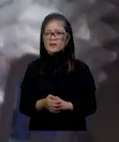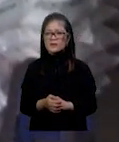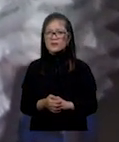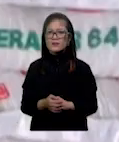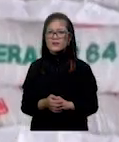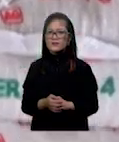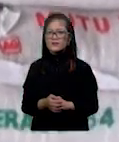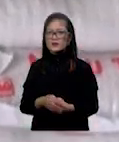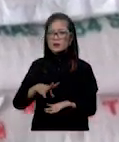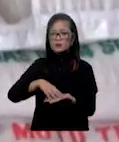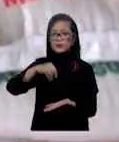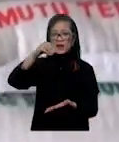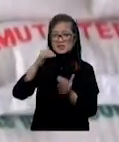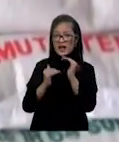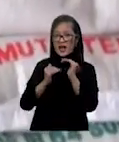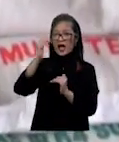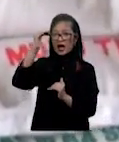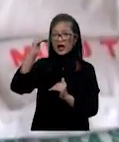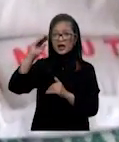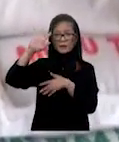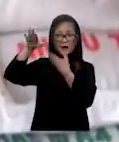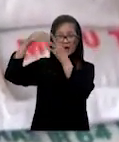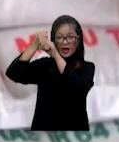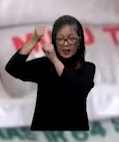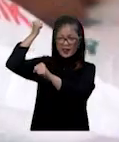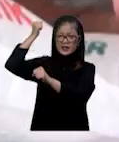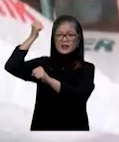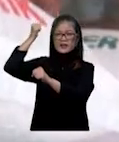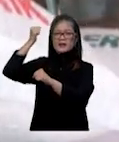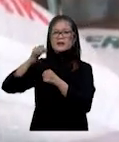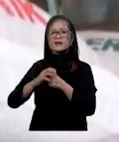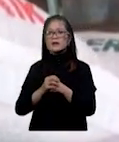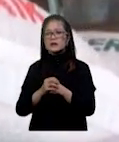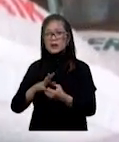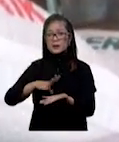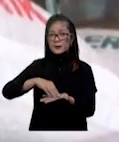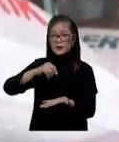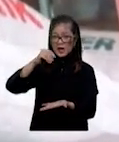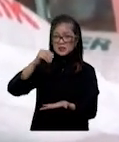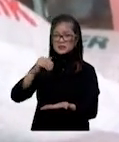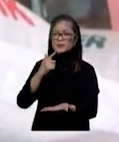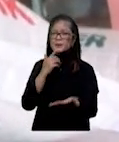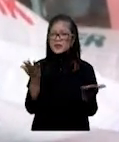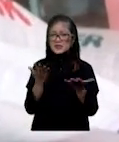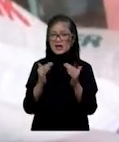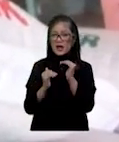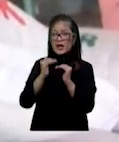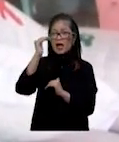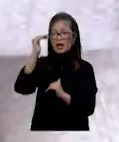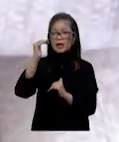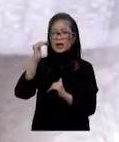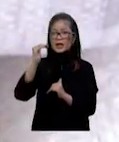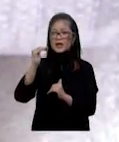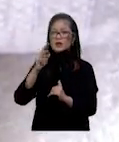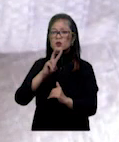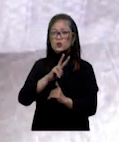Kenaikan harga beras juga terjadi di Mandailing Natal, Sumatera Utara. Bahkan harga beras medium naik hingga Rp3.000 menjadi